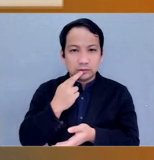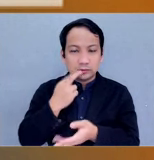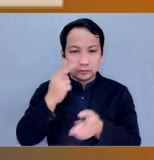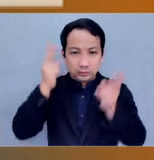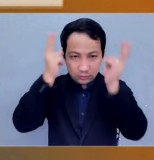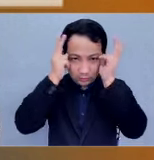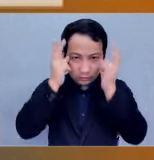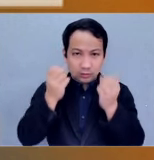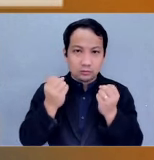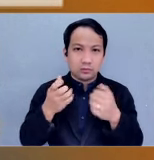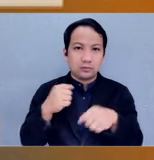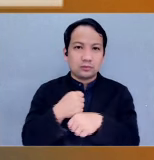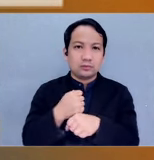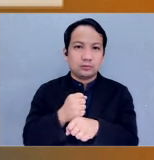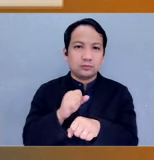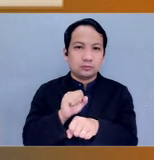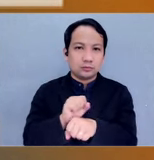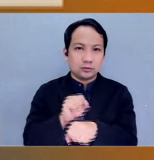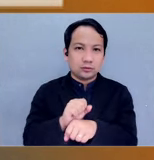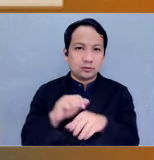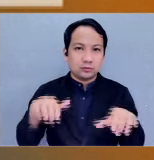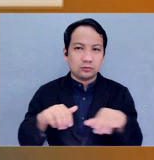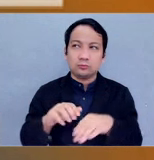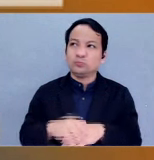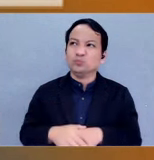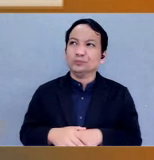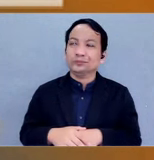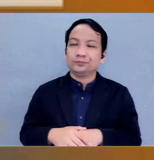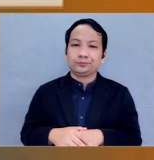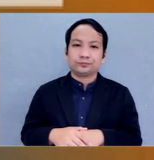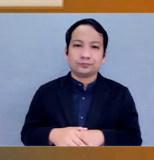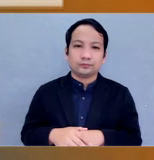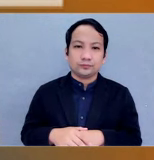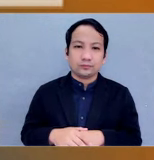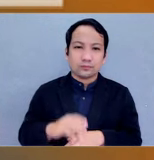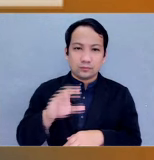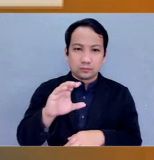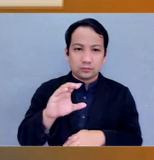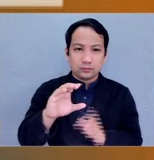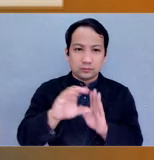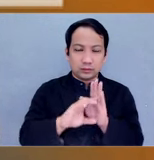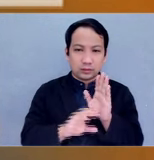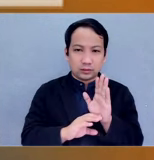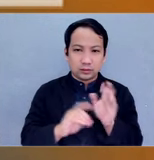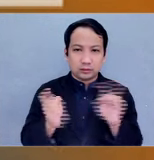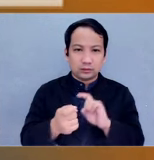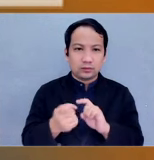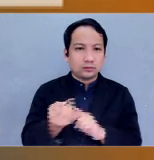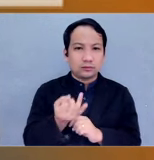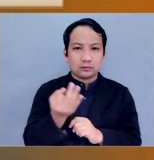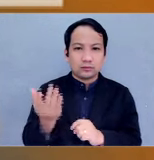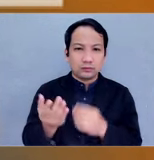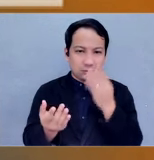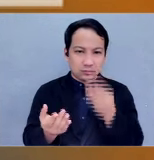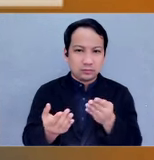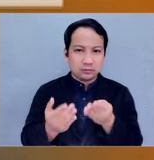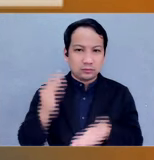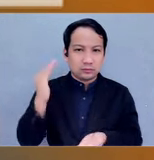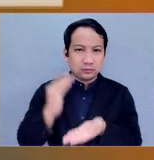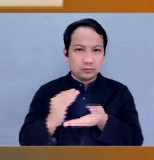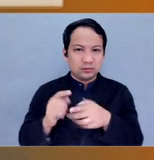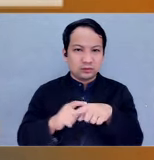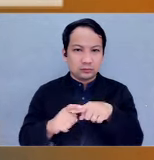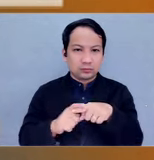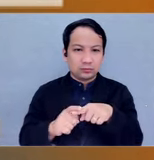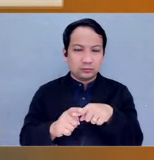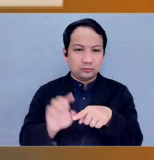maraming trabaho. Bukod naman sa tsatsa, iilan lang ang nagsabi na urgent concern ang pagpapababa sa singil ng kuryente at